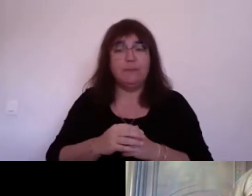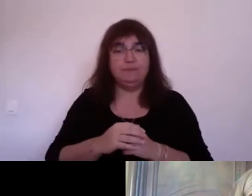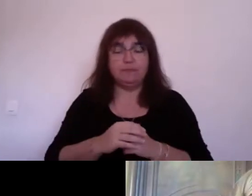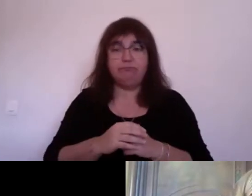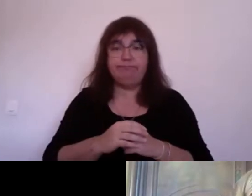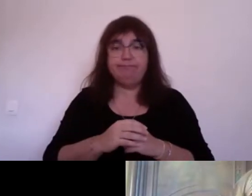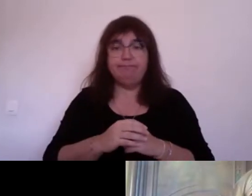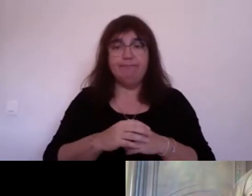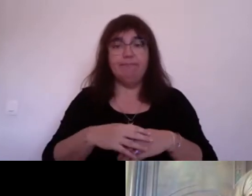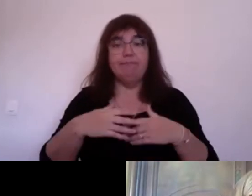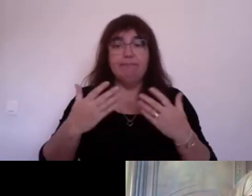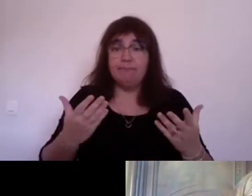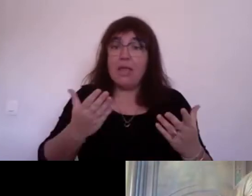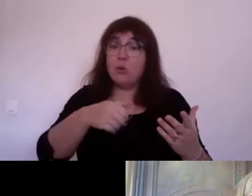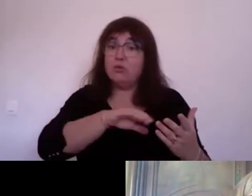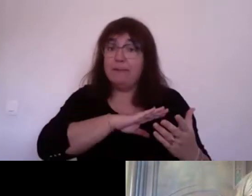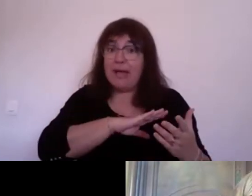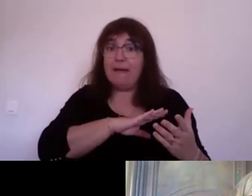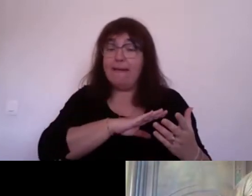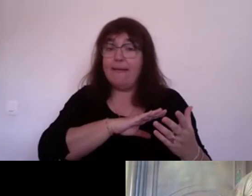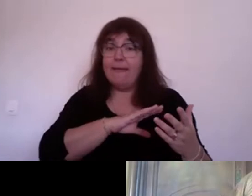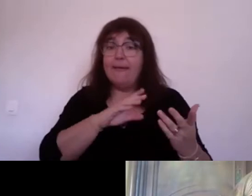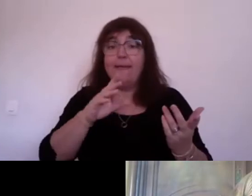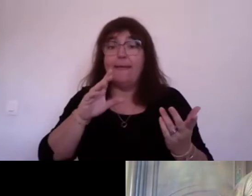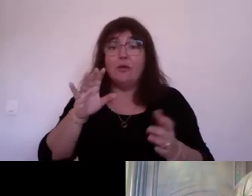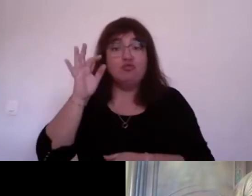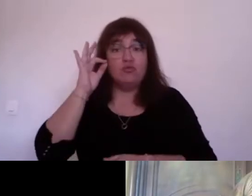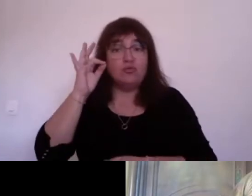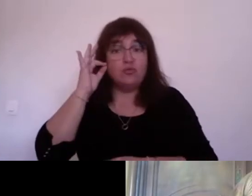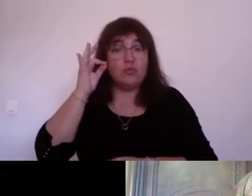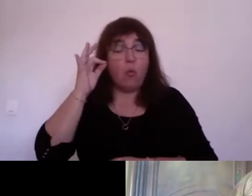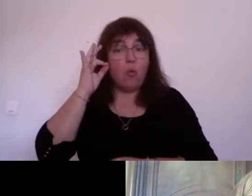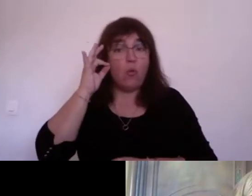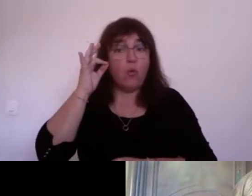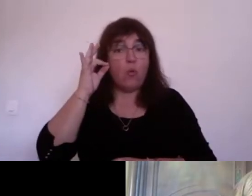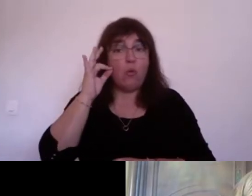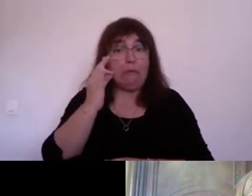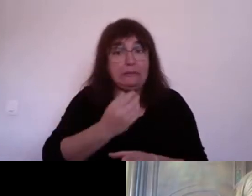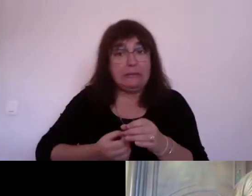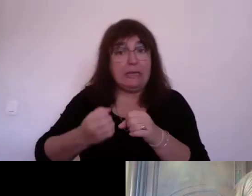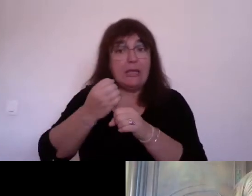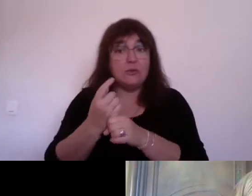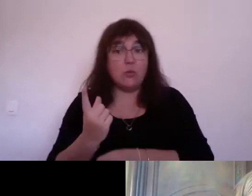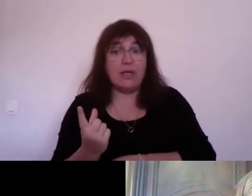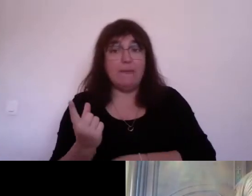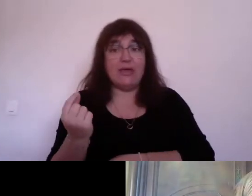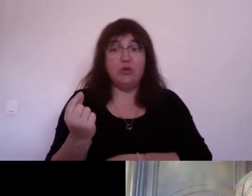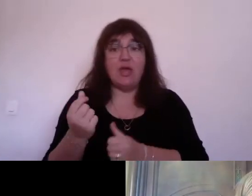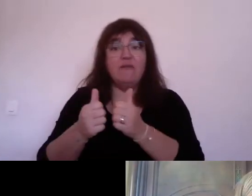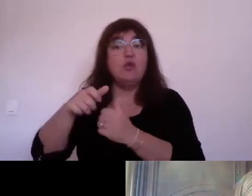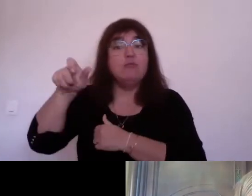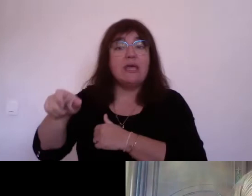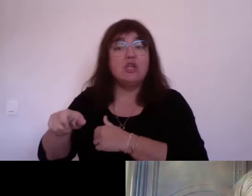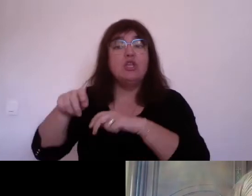à partir d'audio que nous avons créé en partenariat avec des chercheuses de